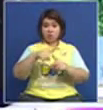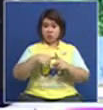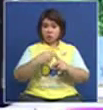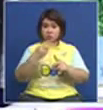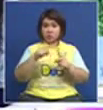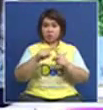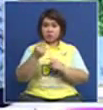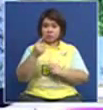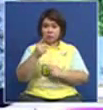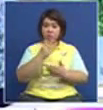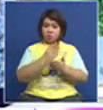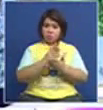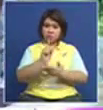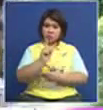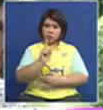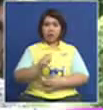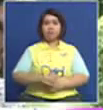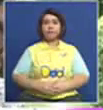ดราชการค่ะ